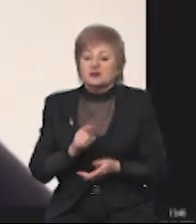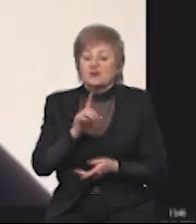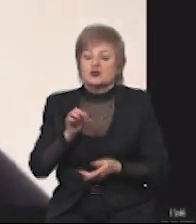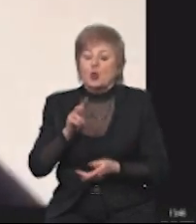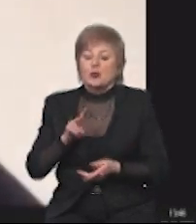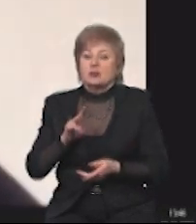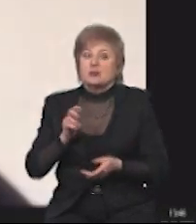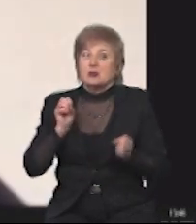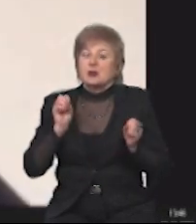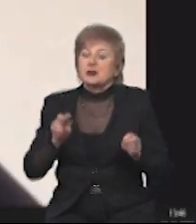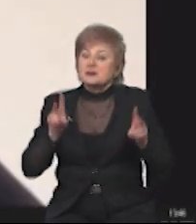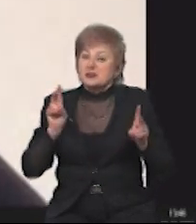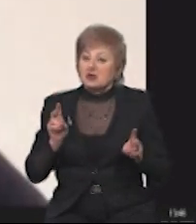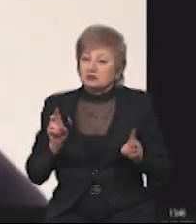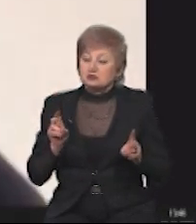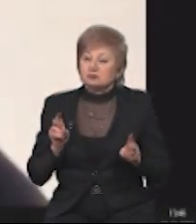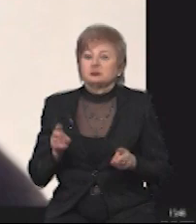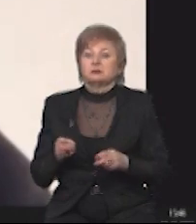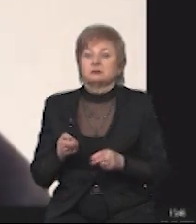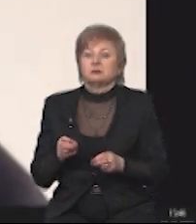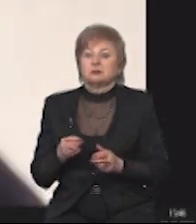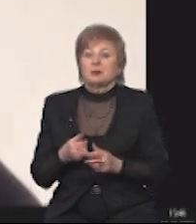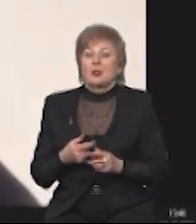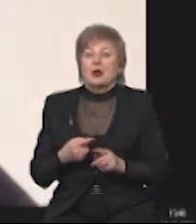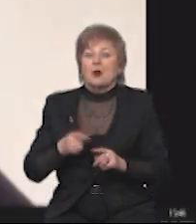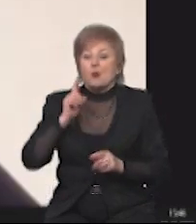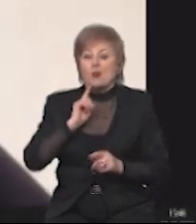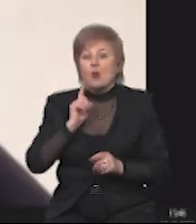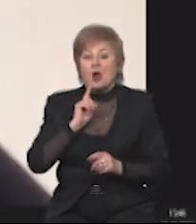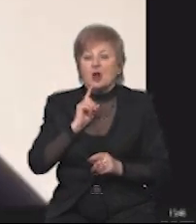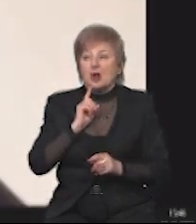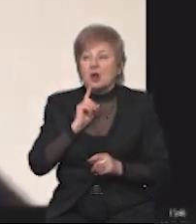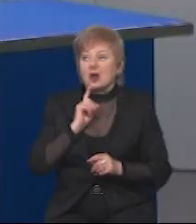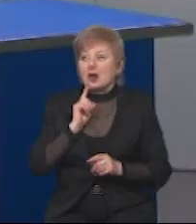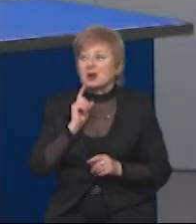И этот риск, ну, пока очень высок.